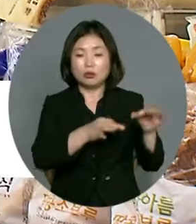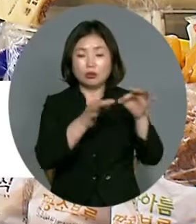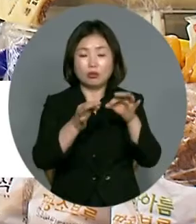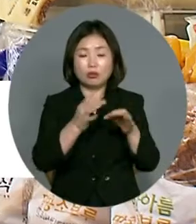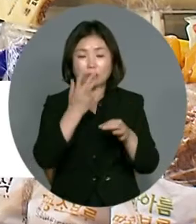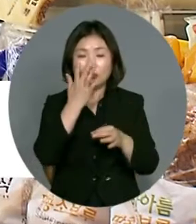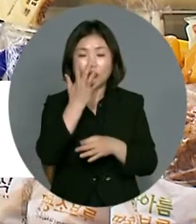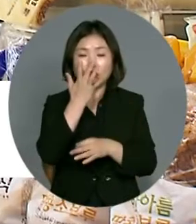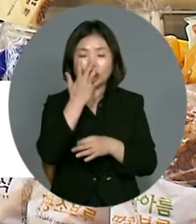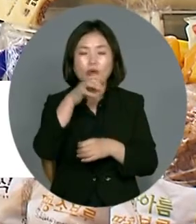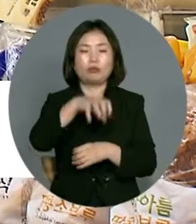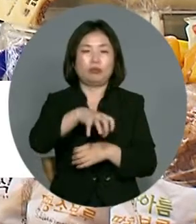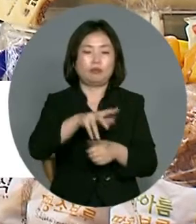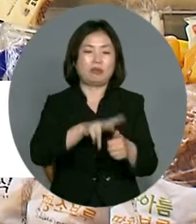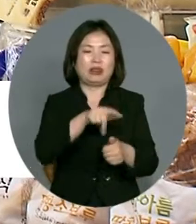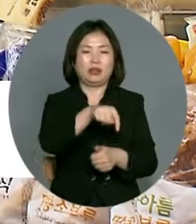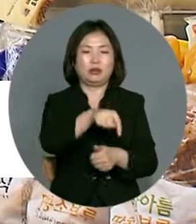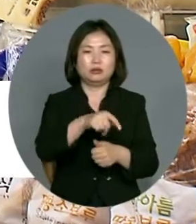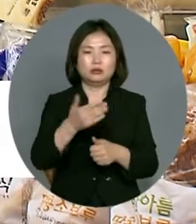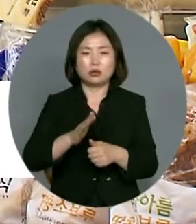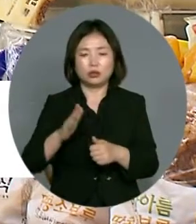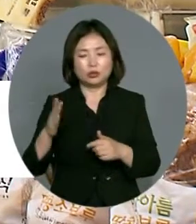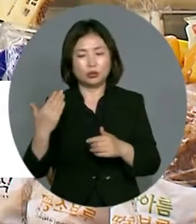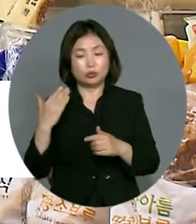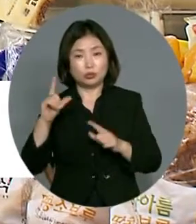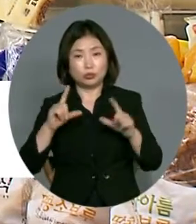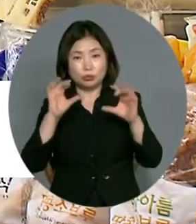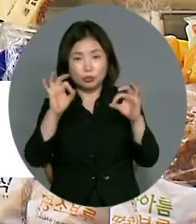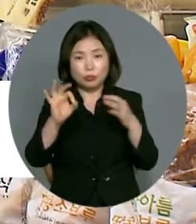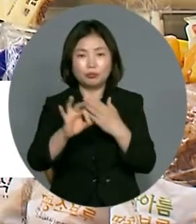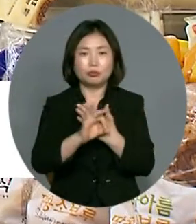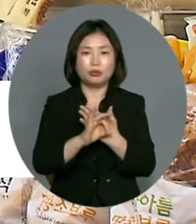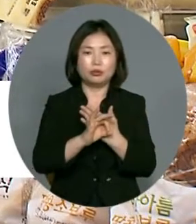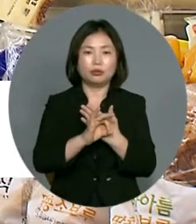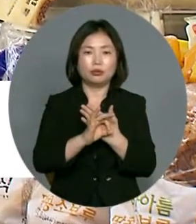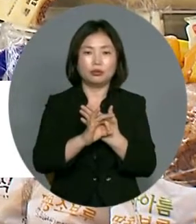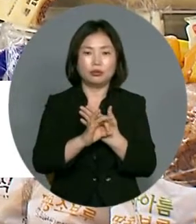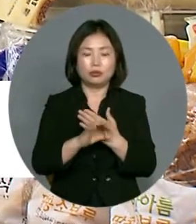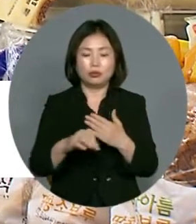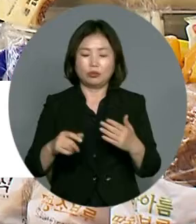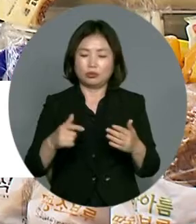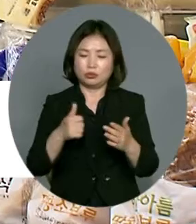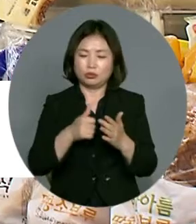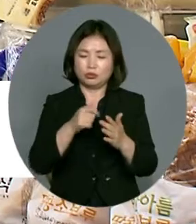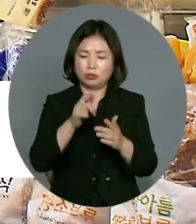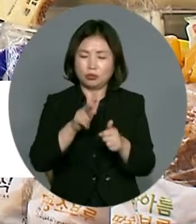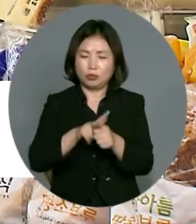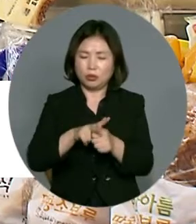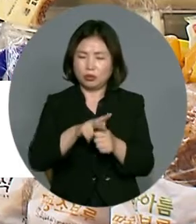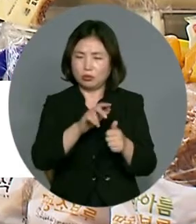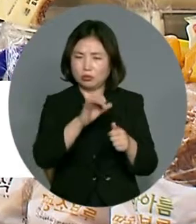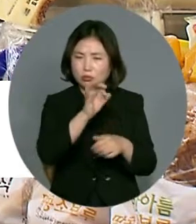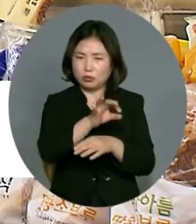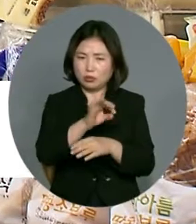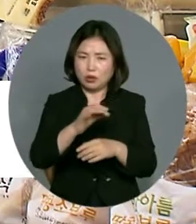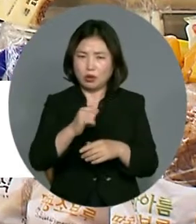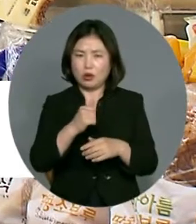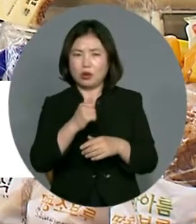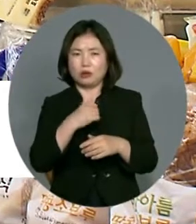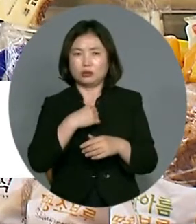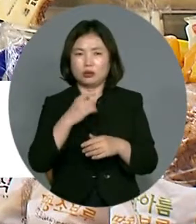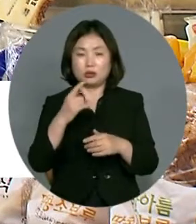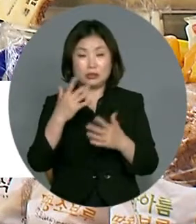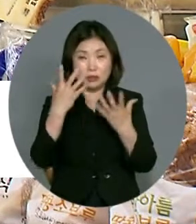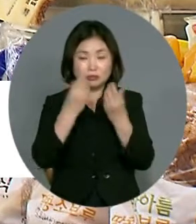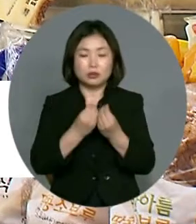생각합니다, 실제로. 그런데 이제 최근의 모습을 보면 이제 굉장히 씀씀이 자체가 불안해하다 보니까 예를 들면 저희 같은